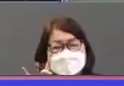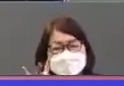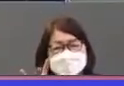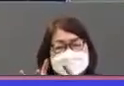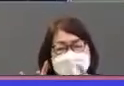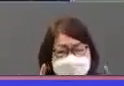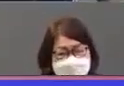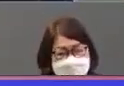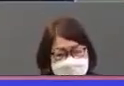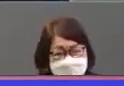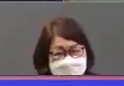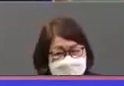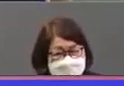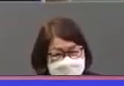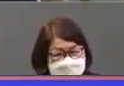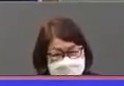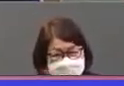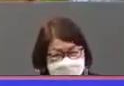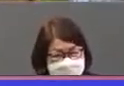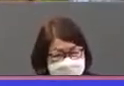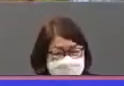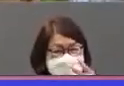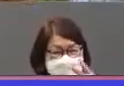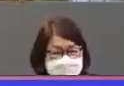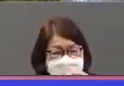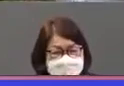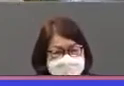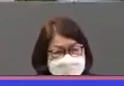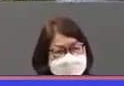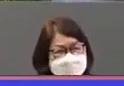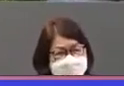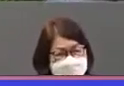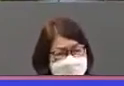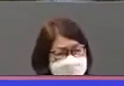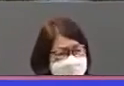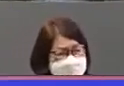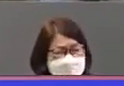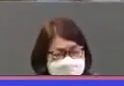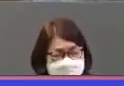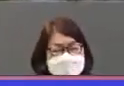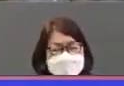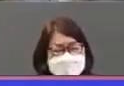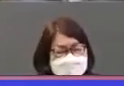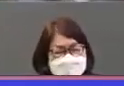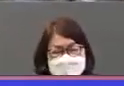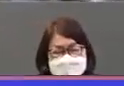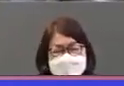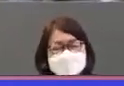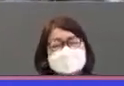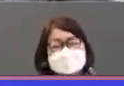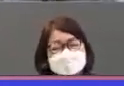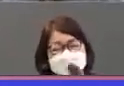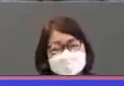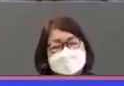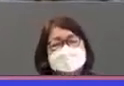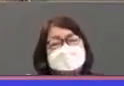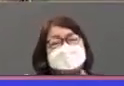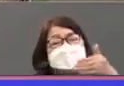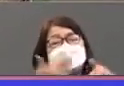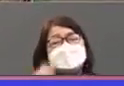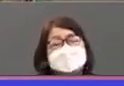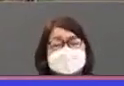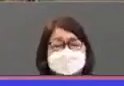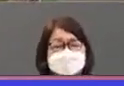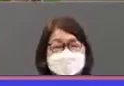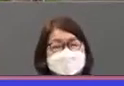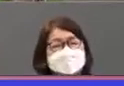ไทยไปสาธารณรัฐประชาชนจีนของกลุ่มบริการส่งออกสินค้าเกษตรกรมวิชาการเกษตรรายงานนะคะว่าการส่งออกผลไม้สด